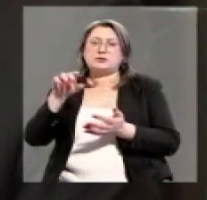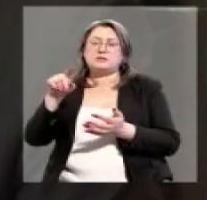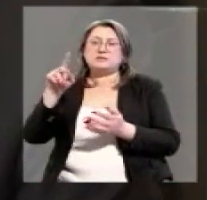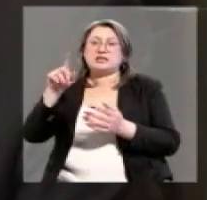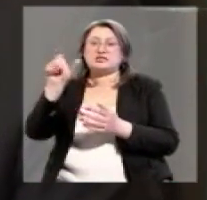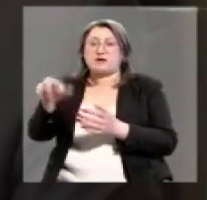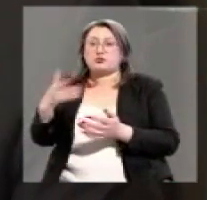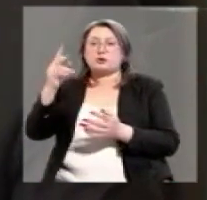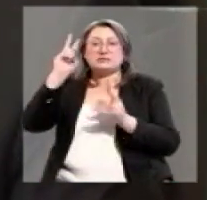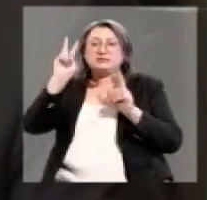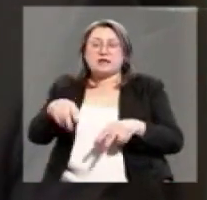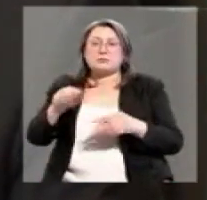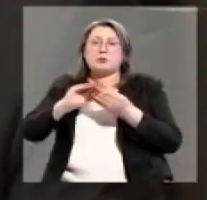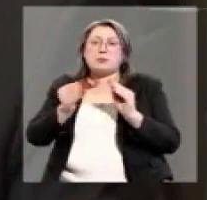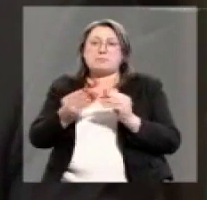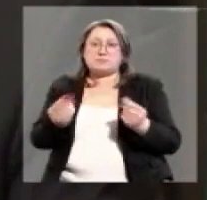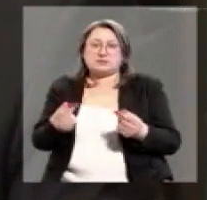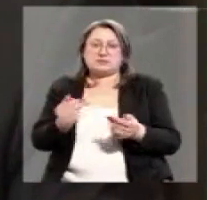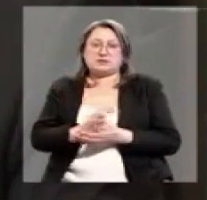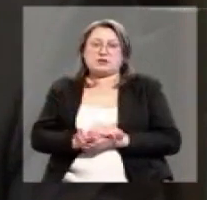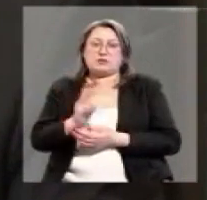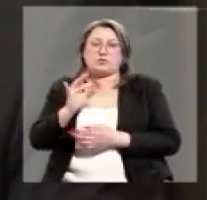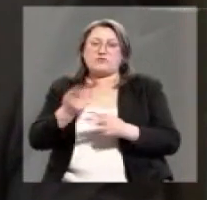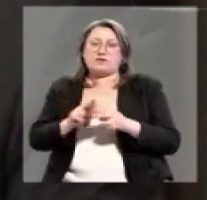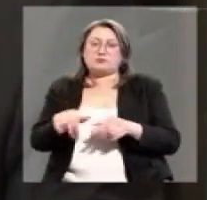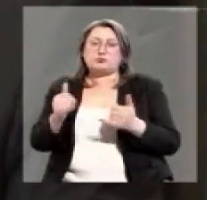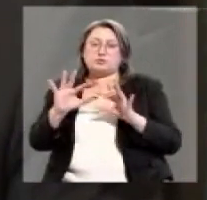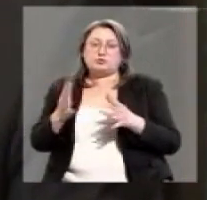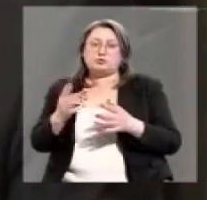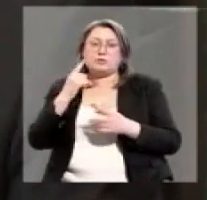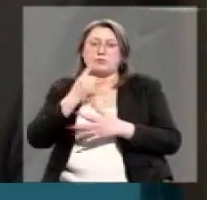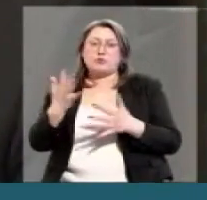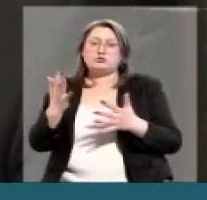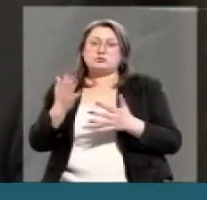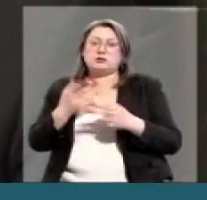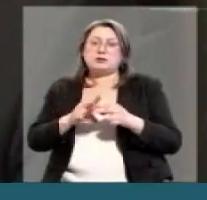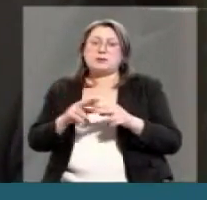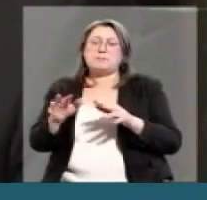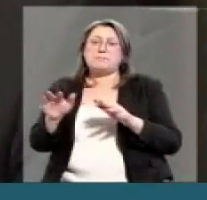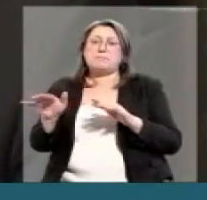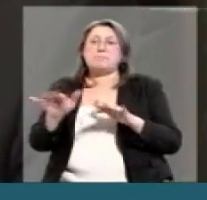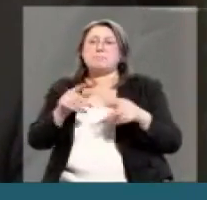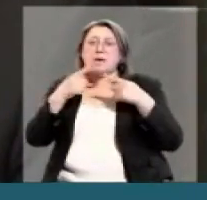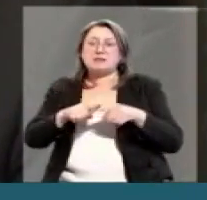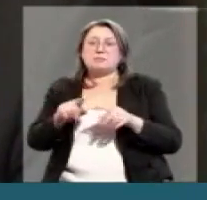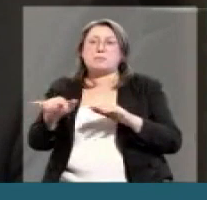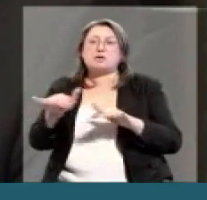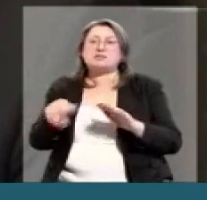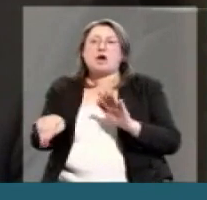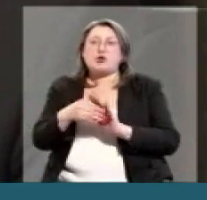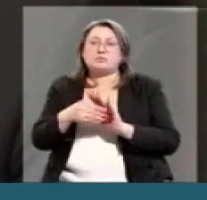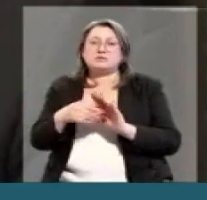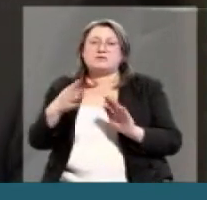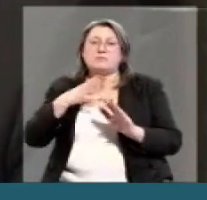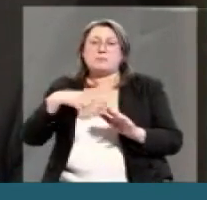или проблем рядовых предпринимателей. Но в данном случае наиболее эффективным механизмом противодействия коррупции в нашем